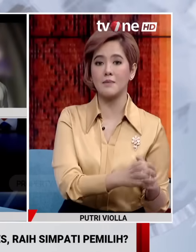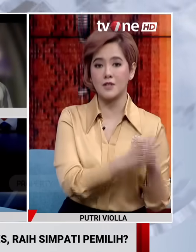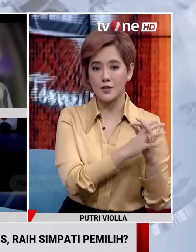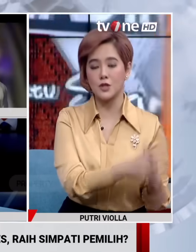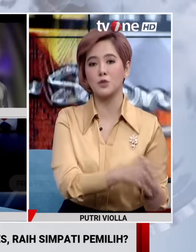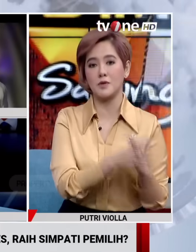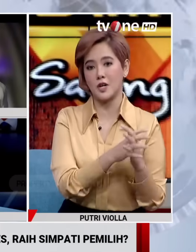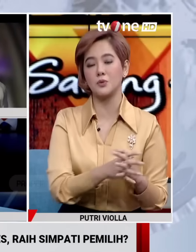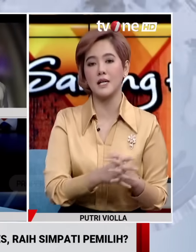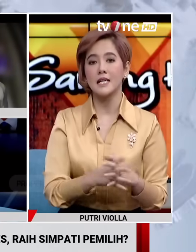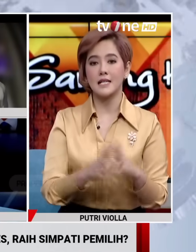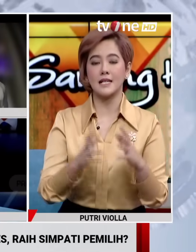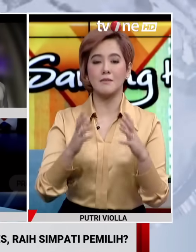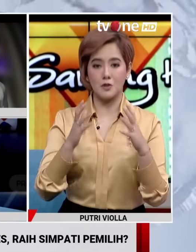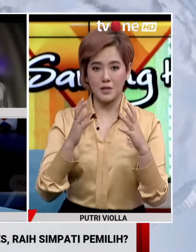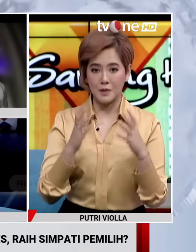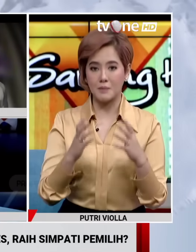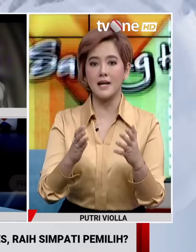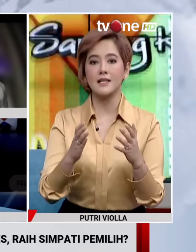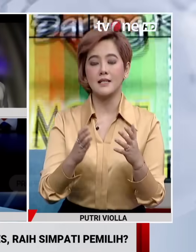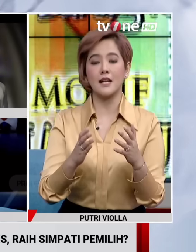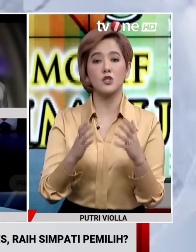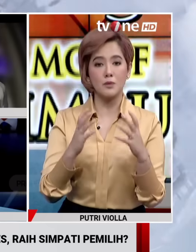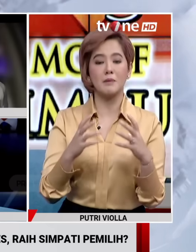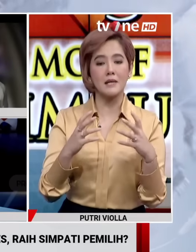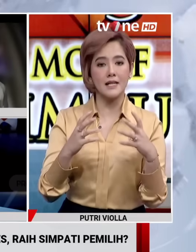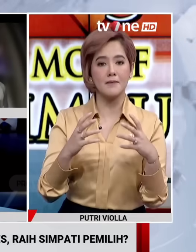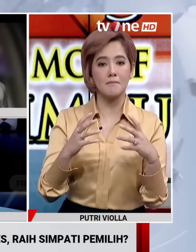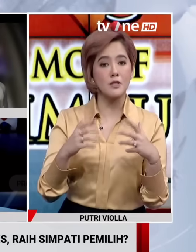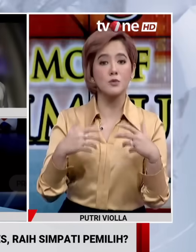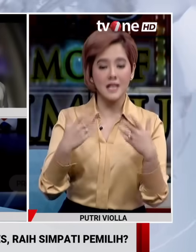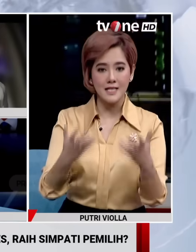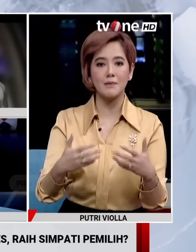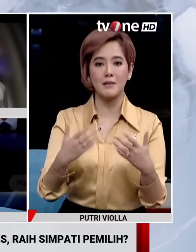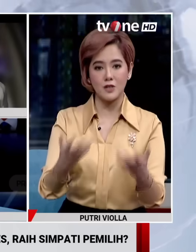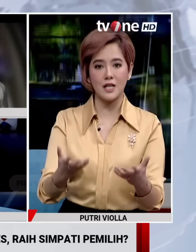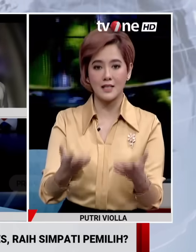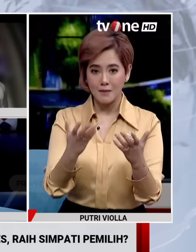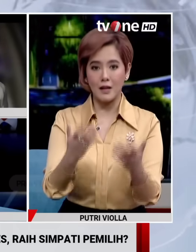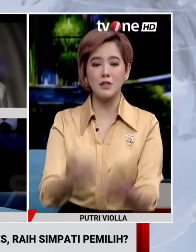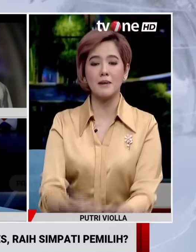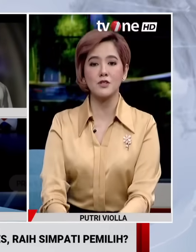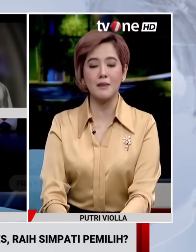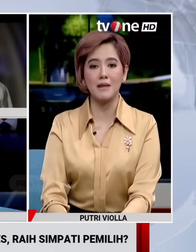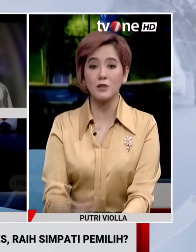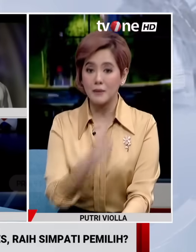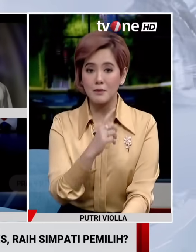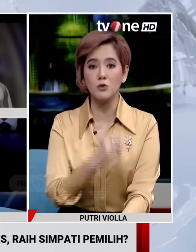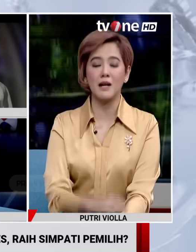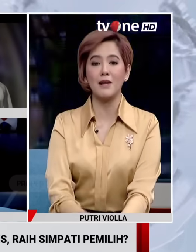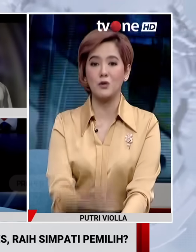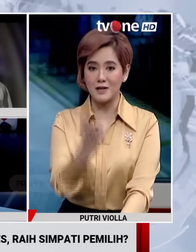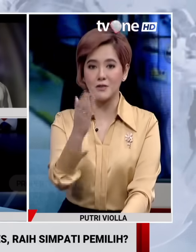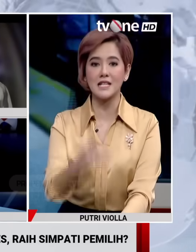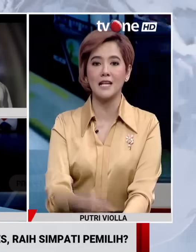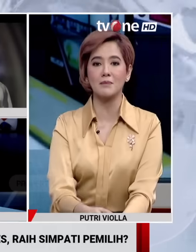rival, pasangan 1, pasangan 2. Karena bisa berdebat dengan cukup memberikan substansi kepada masyarakat melalui debat semalam atau pada minggu malam